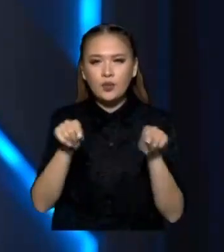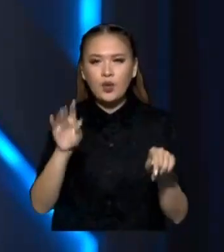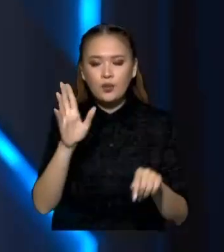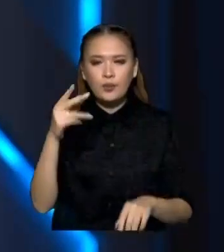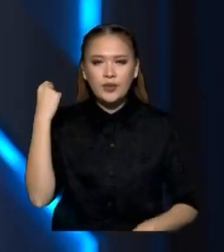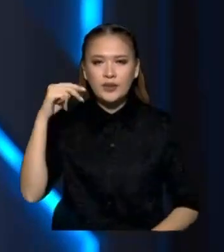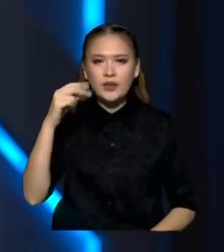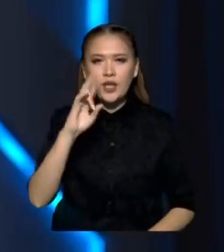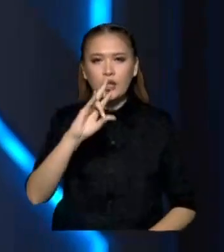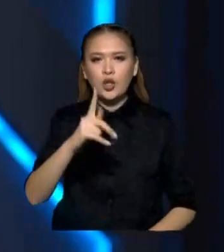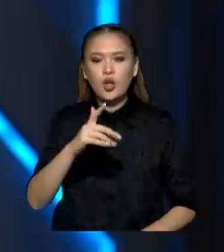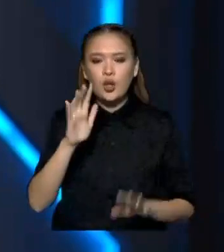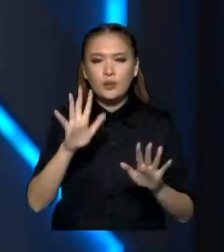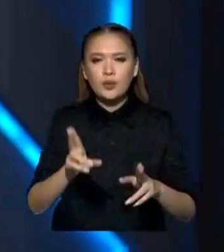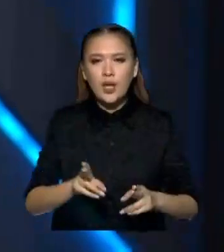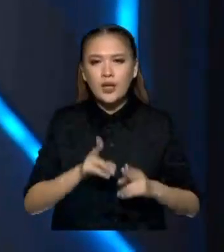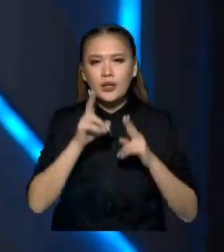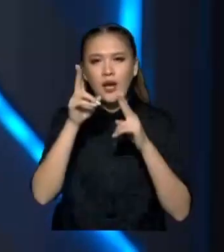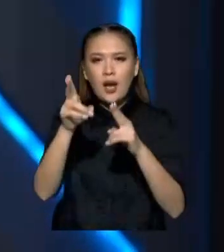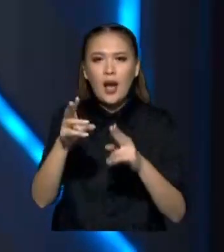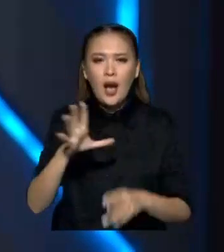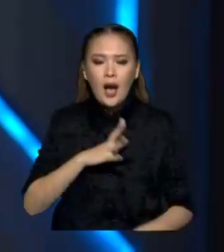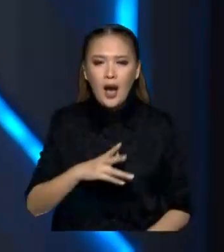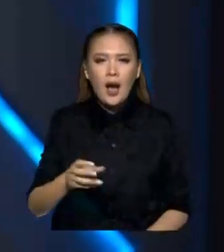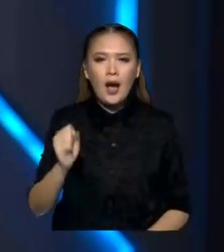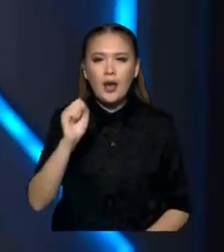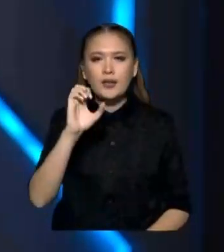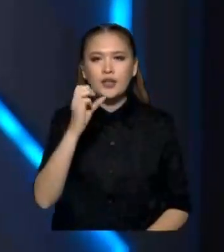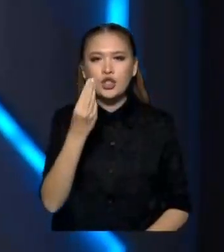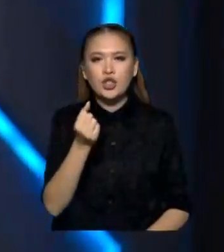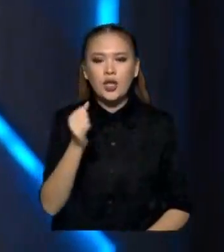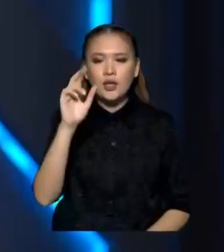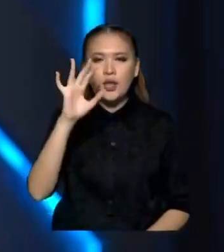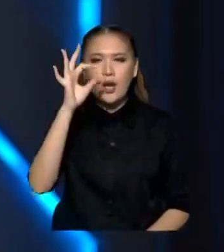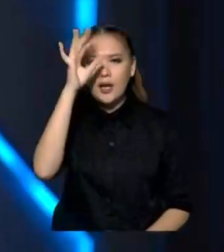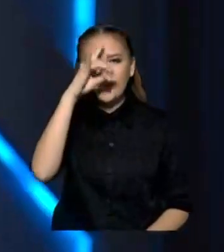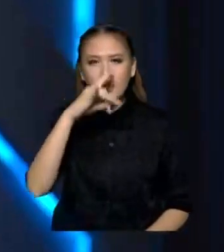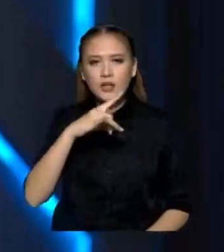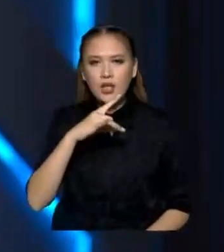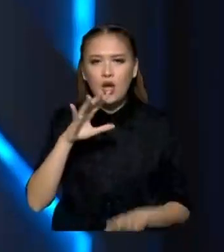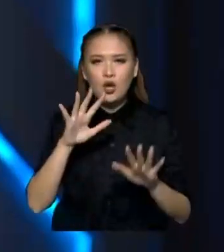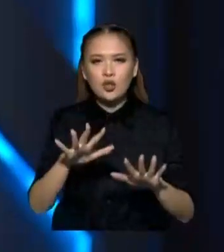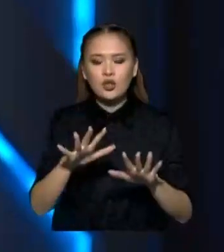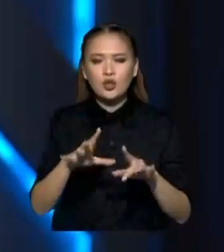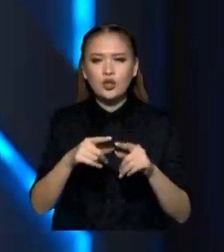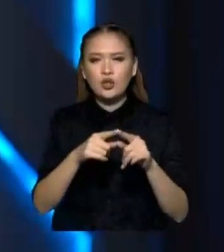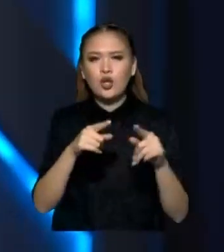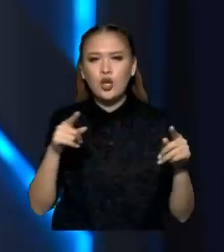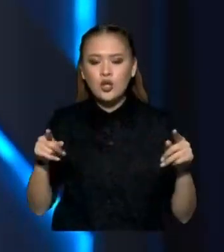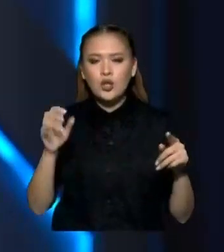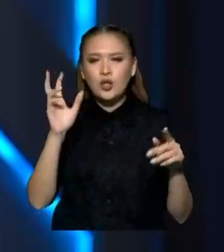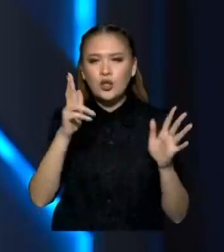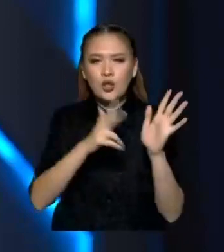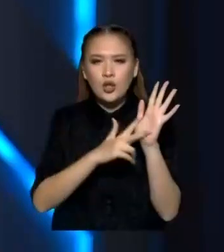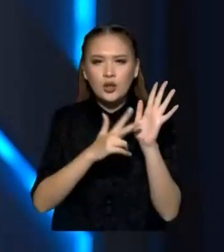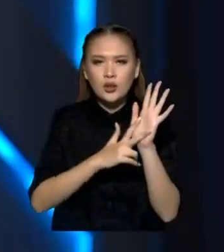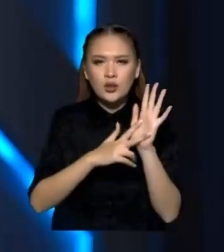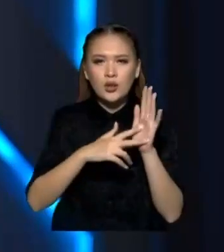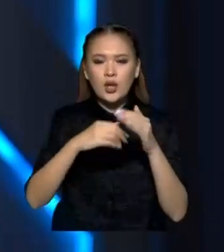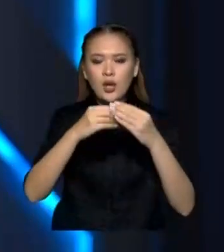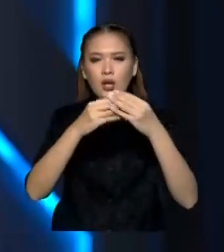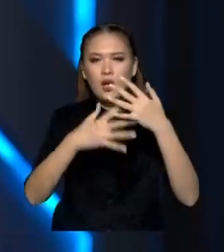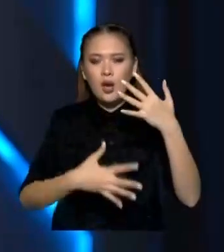Президенттің Нью-Йоркке жасаған сапары барысында америкалық бизнес капитандар Қазақстандағы осындай ұзын саны 8 жобаға қаржы